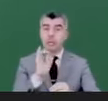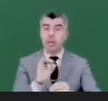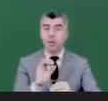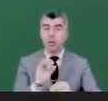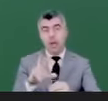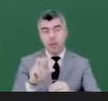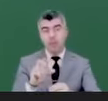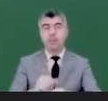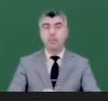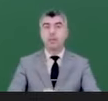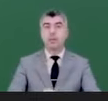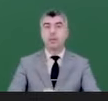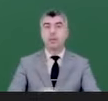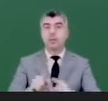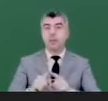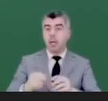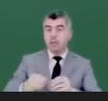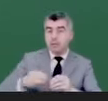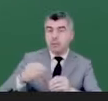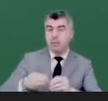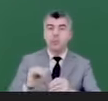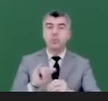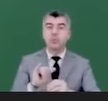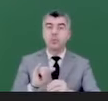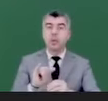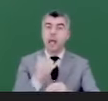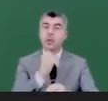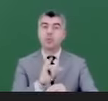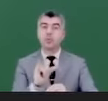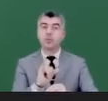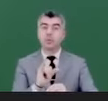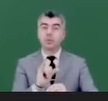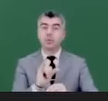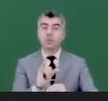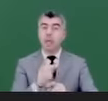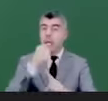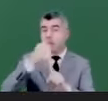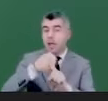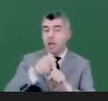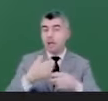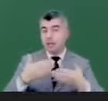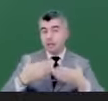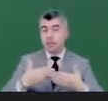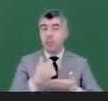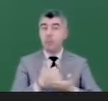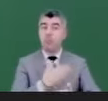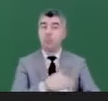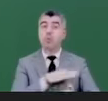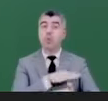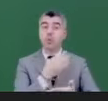كلفه الاصلاح عملنا التاجيل من سوف يتحمل كلفه التاجيل نعتقد هذه الاصلاحات في هذا الجو من